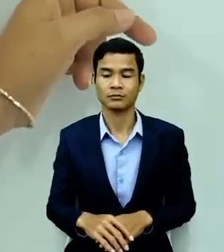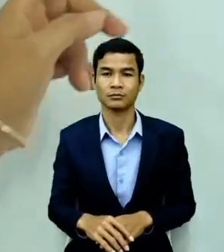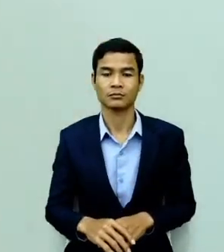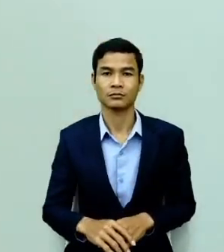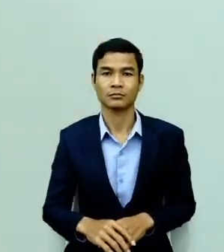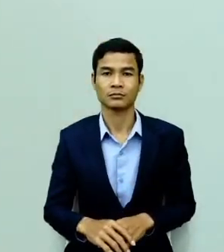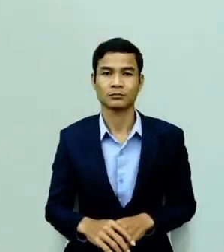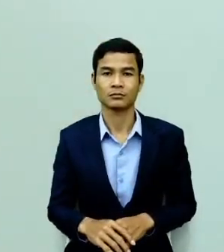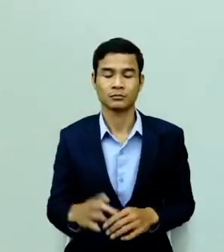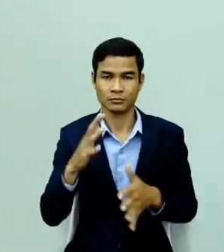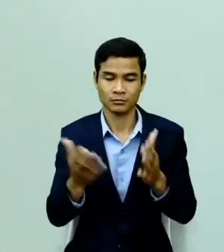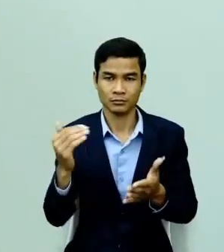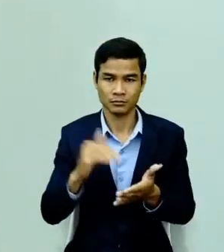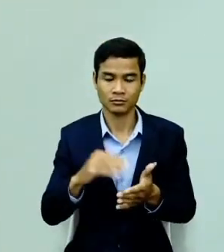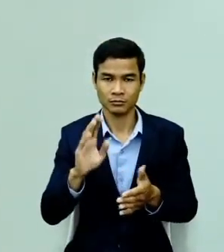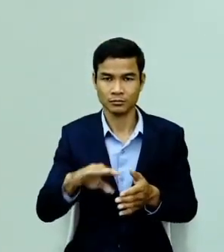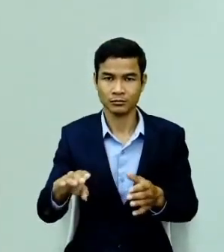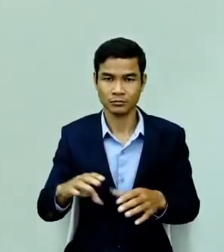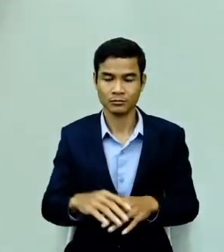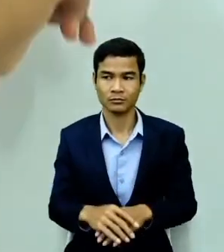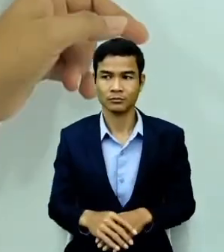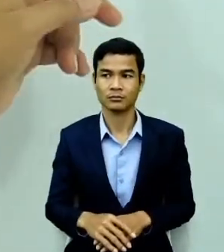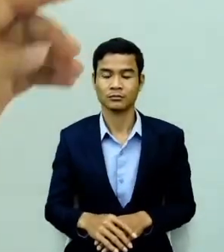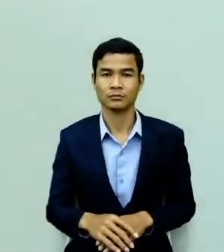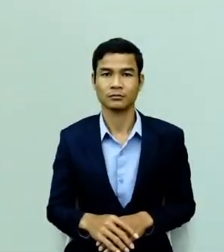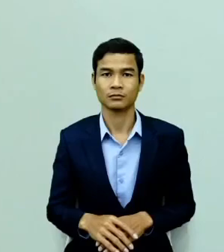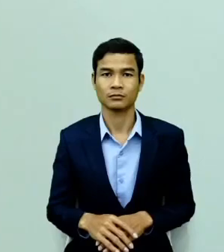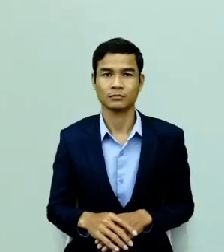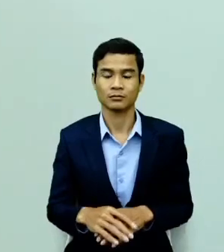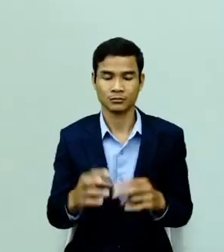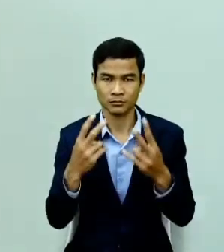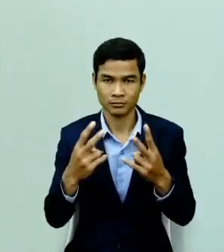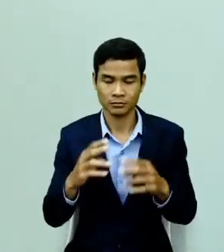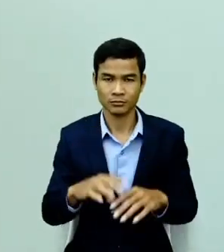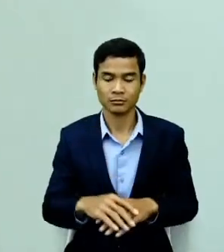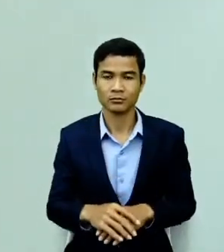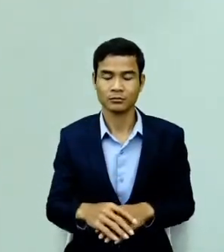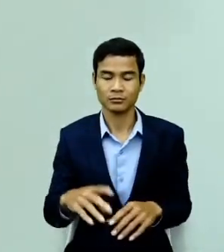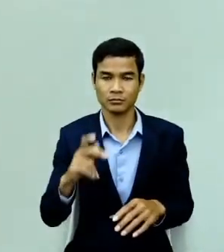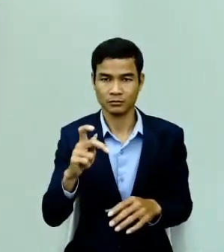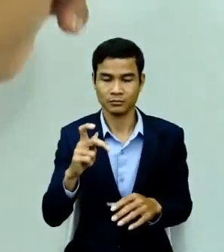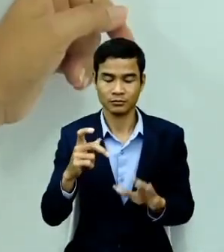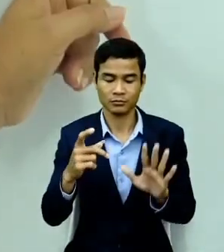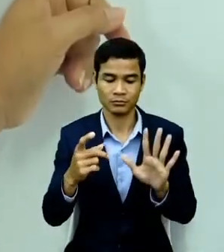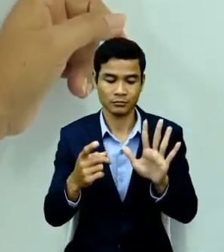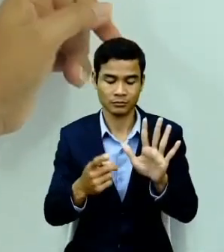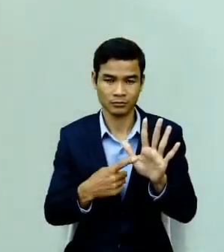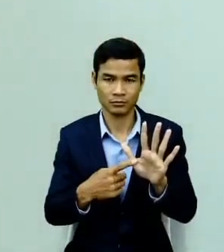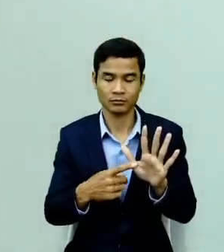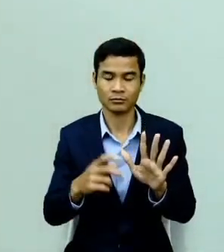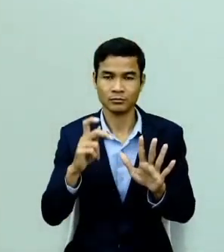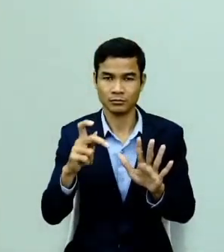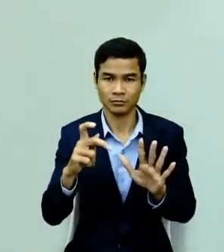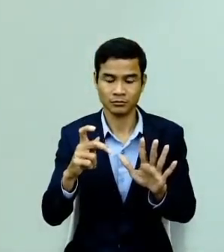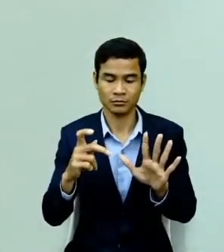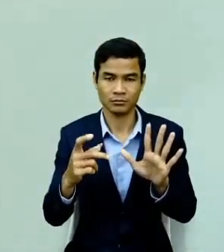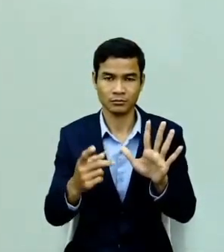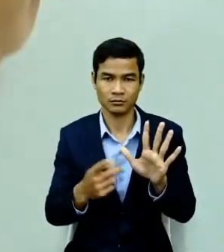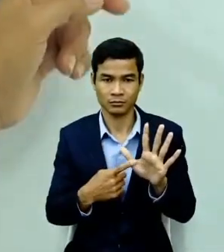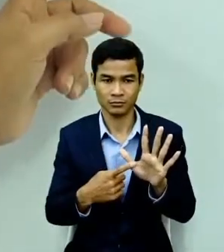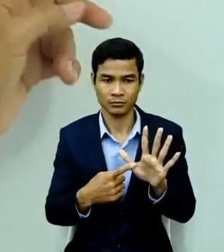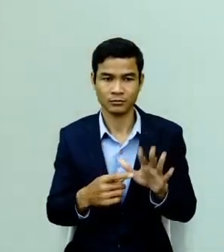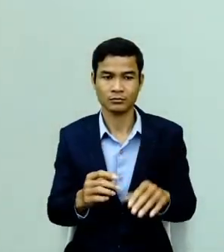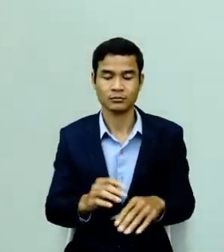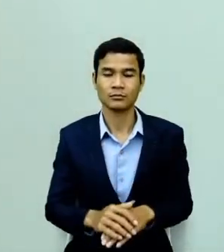អានម្ដងទៀតចាផ្ទៀងផ្ទាត់កោអ៊ីគីកោអ៊ី